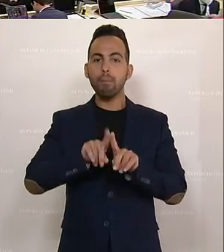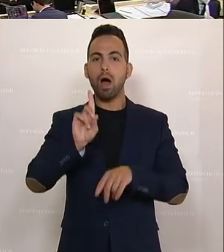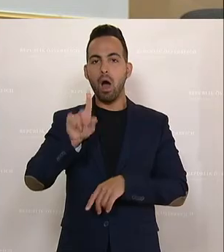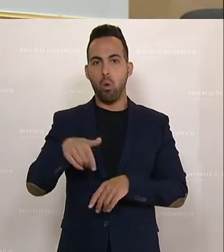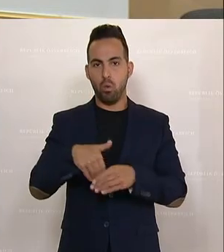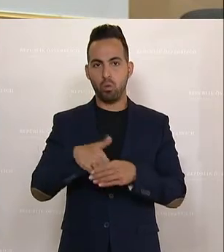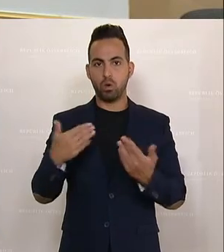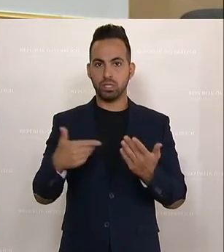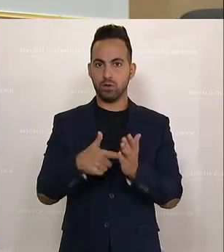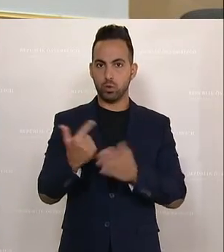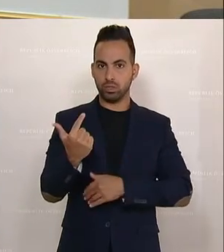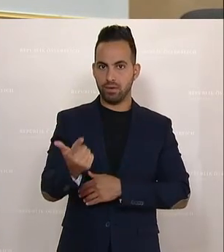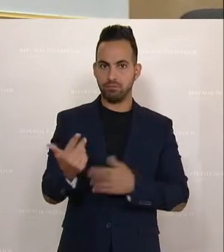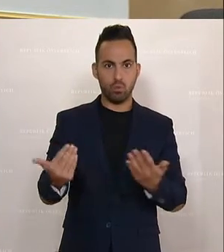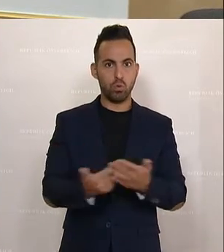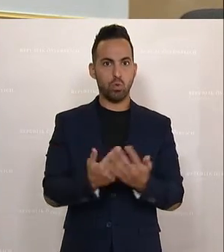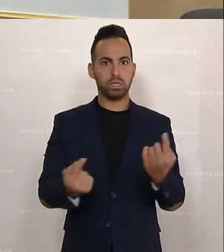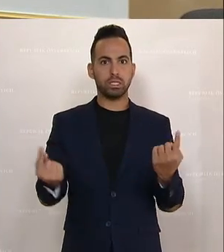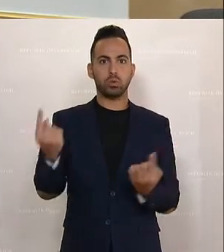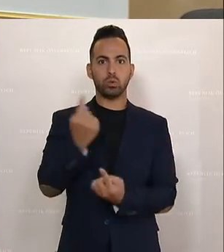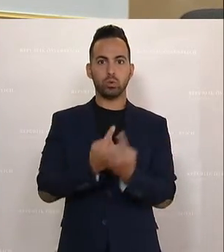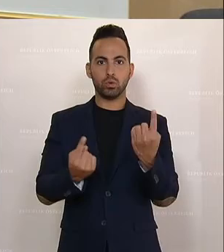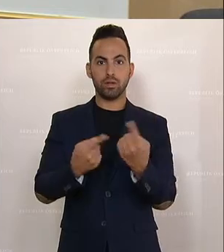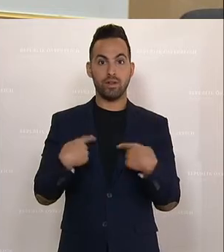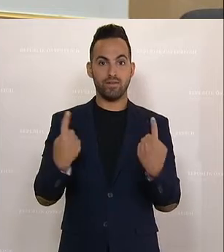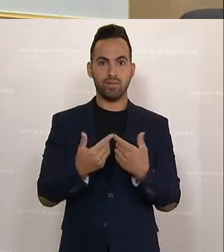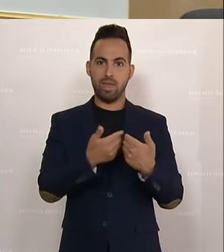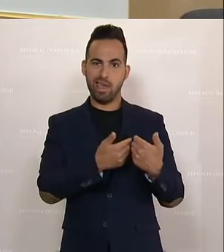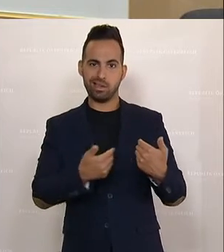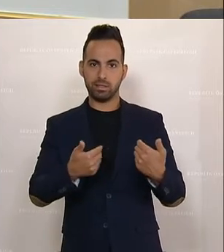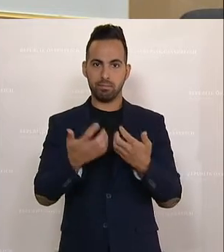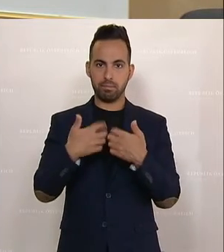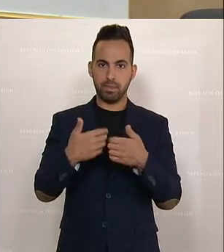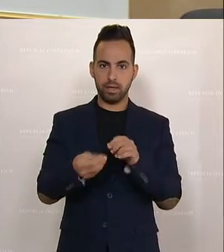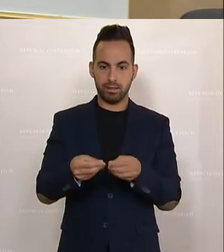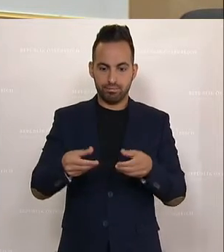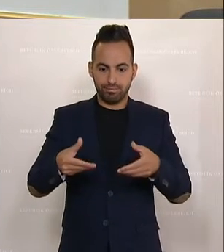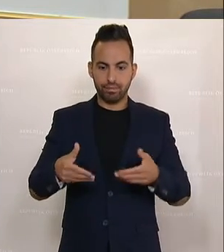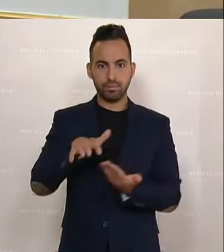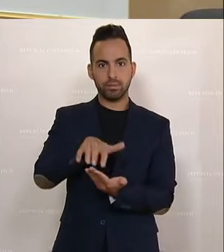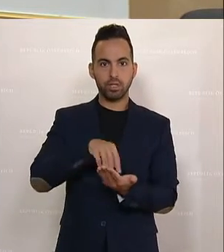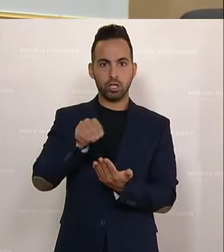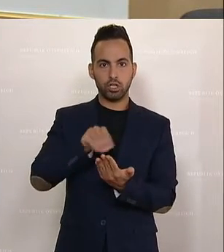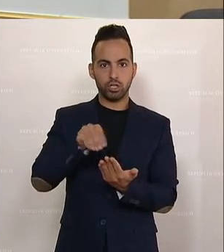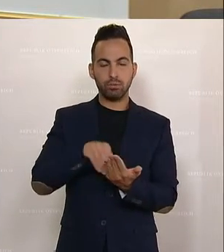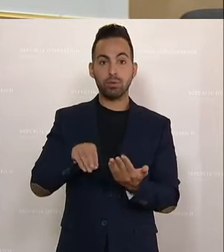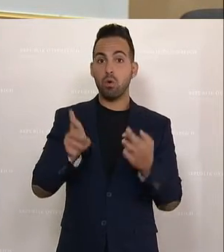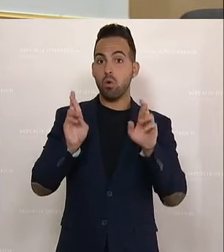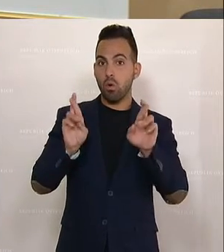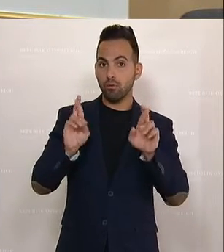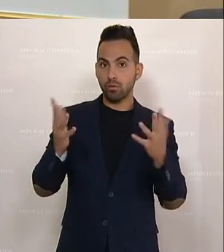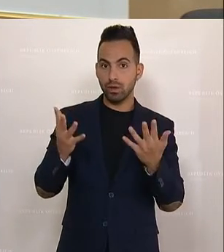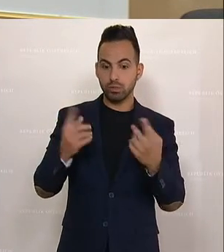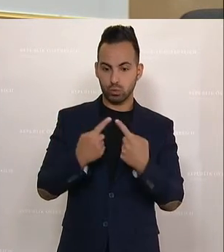haben 2020 einen extra Bericht über diese Situation verfasst, in der Hoffnung, dass man durch